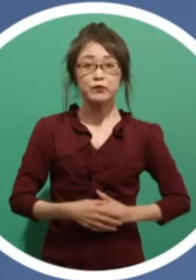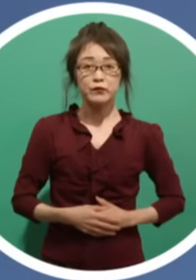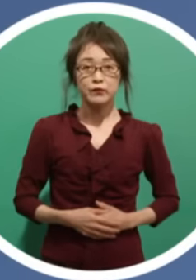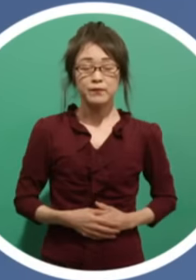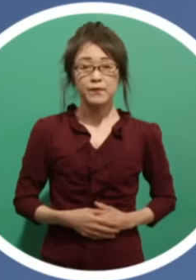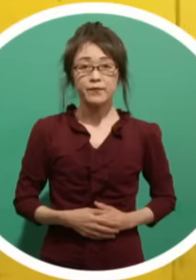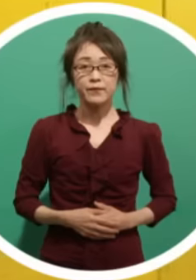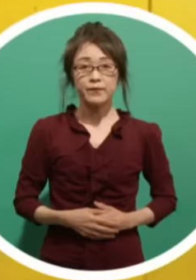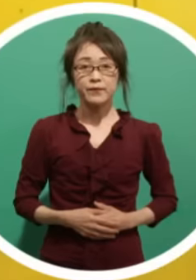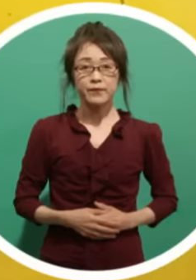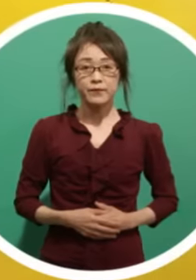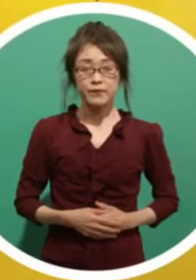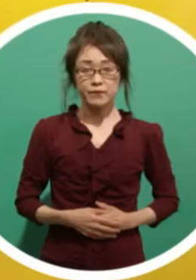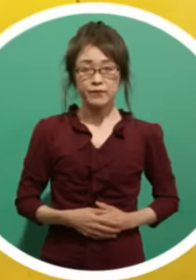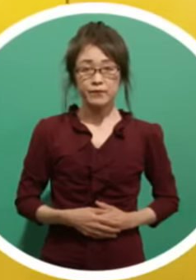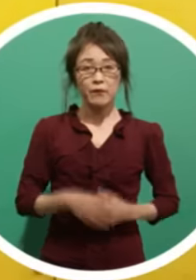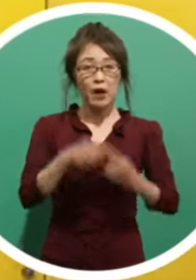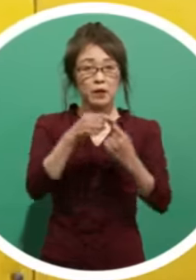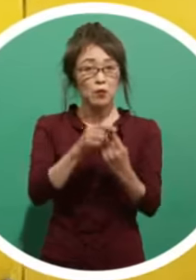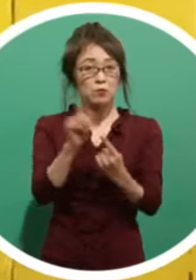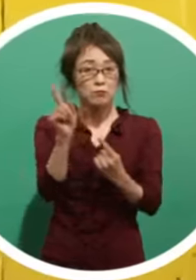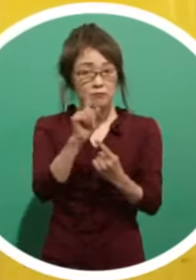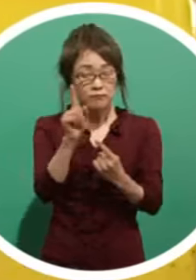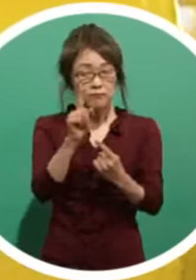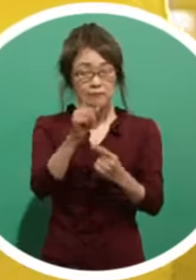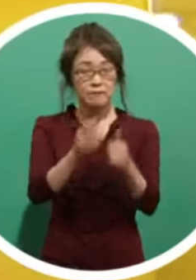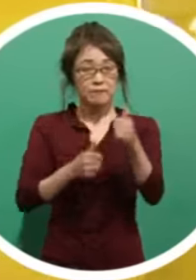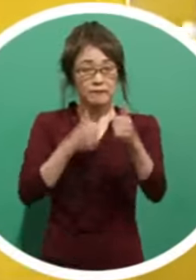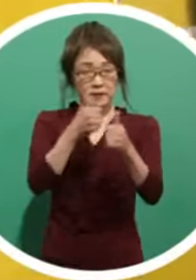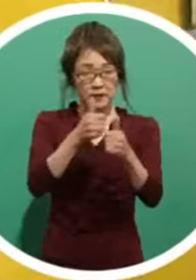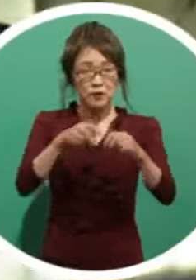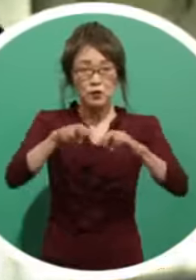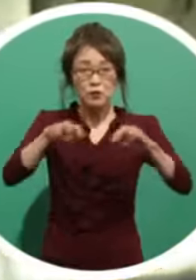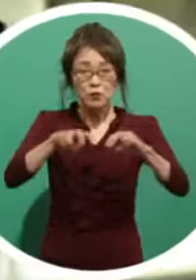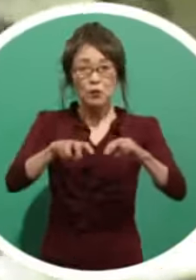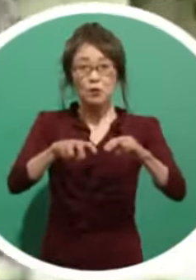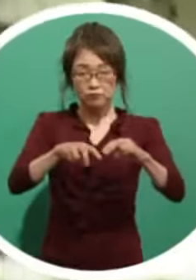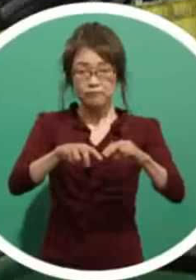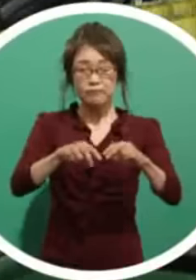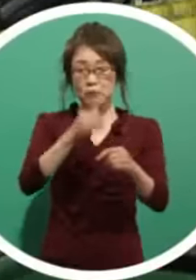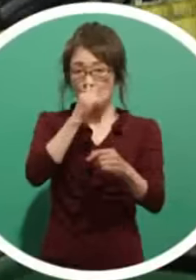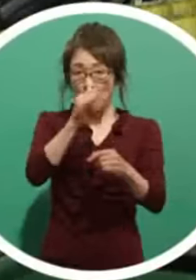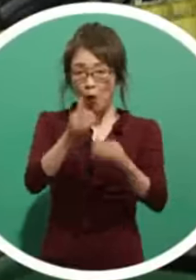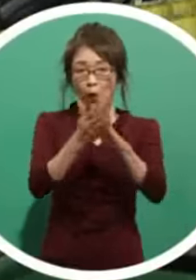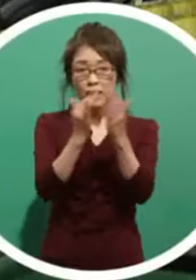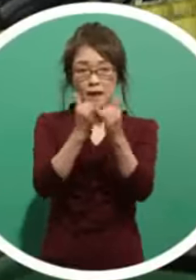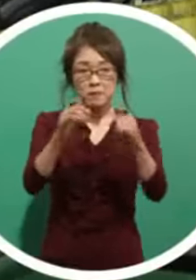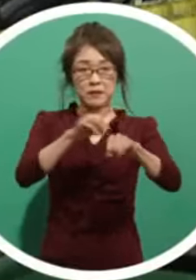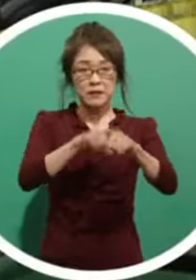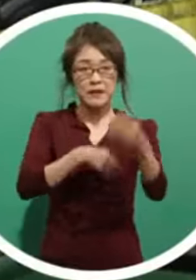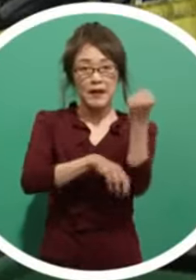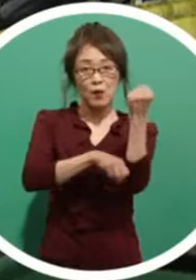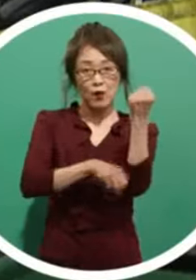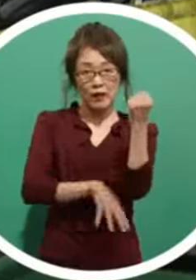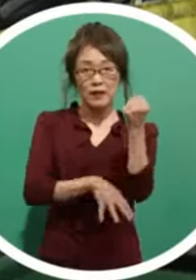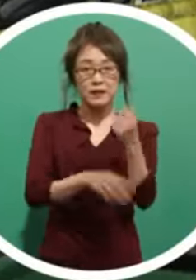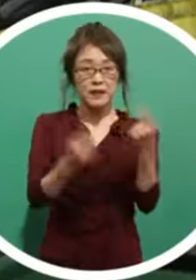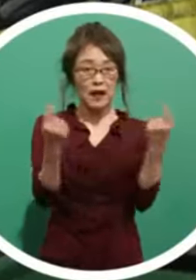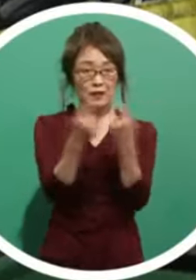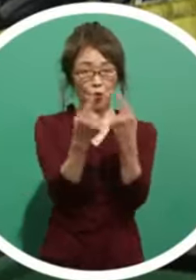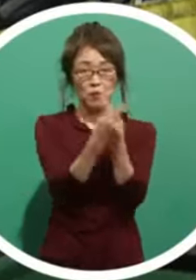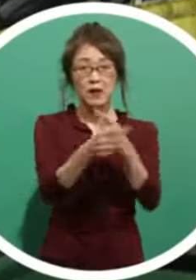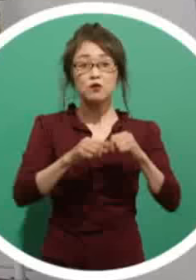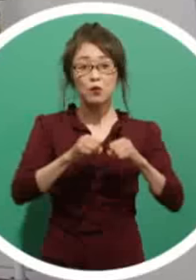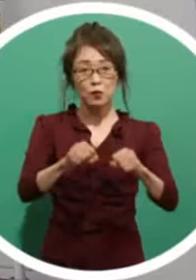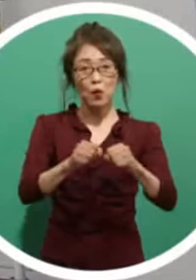か。 その一つが、チャレンジ精神やフロンティア精神にあふれた県民性を生かしたイノベ